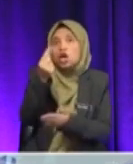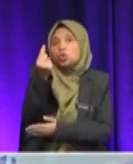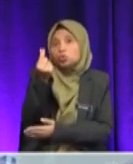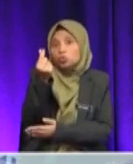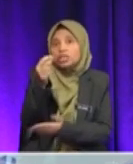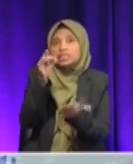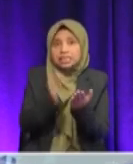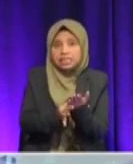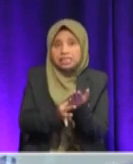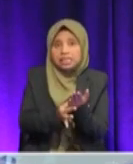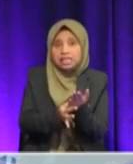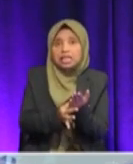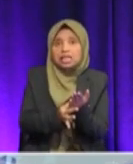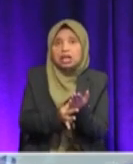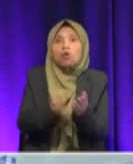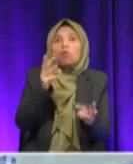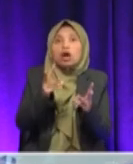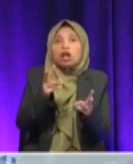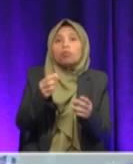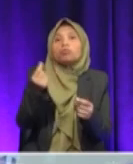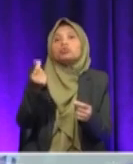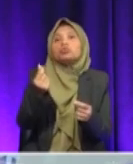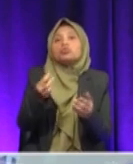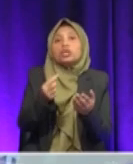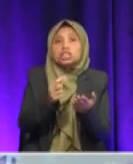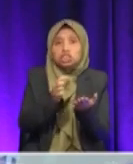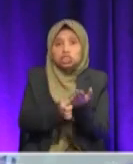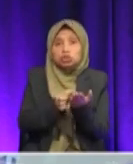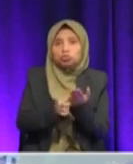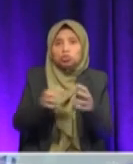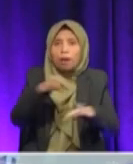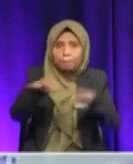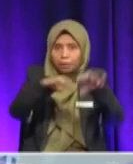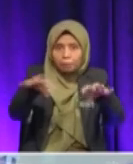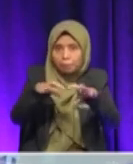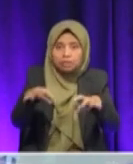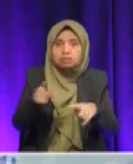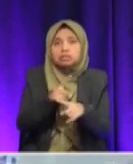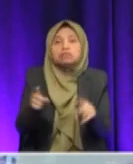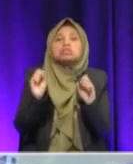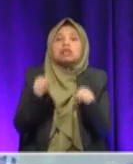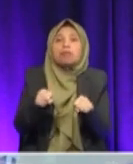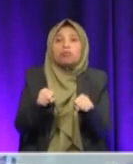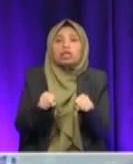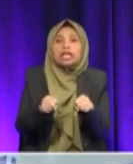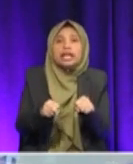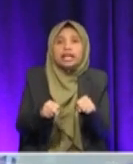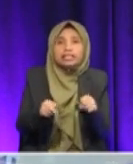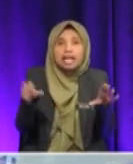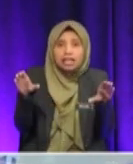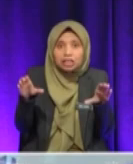syiling walaupun with Celine suciku coba pecahkan Giant sebab tadi yang pertama kita dapat sijstk tadi